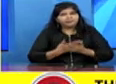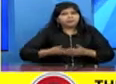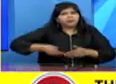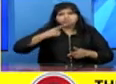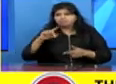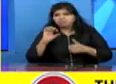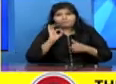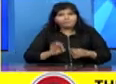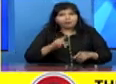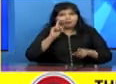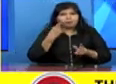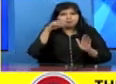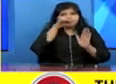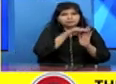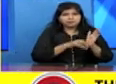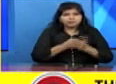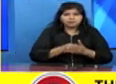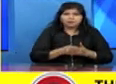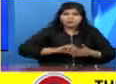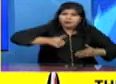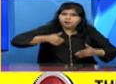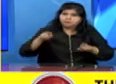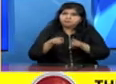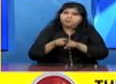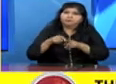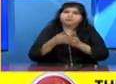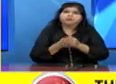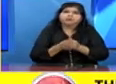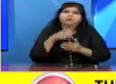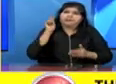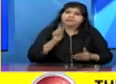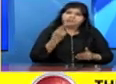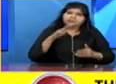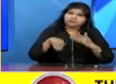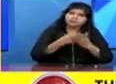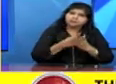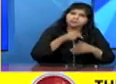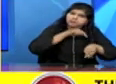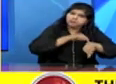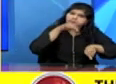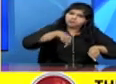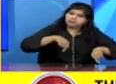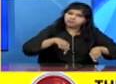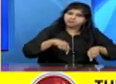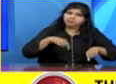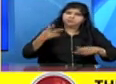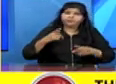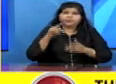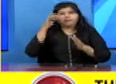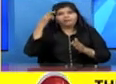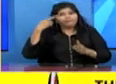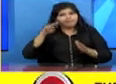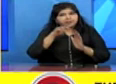है और चुनौतीपूर्ण भी। इसलिए इस दौरान लिए जा रहे फैसले